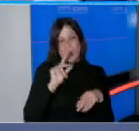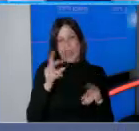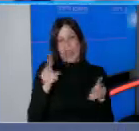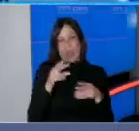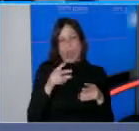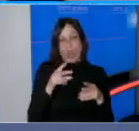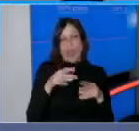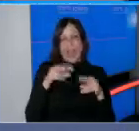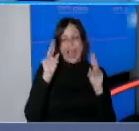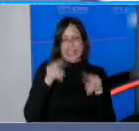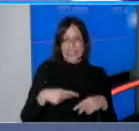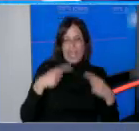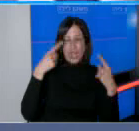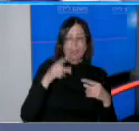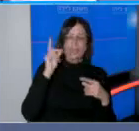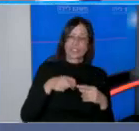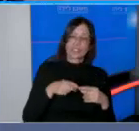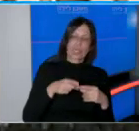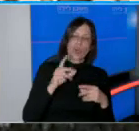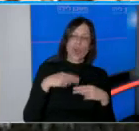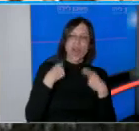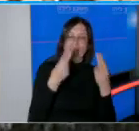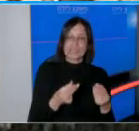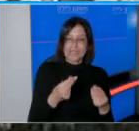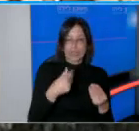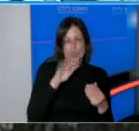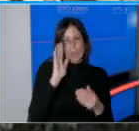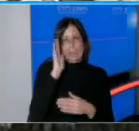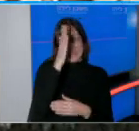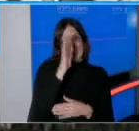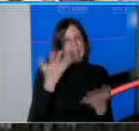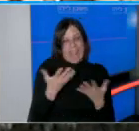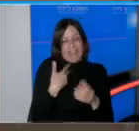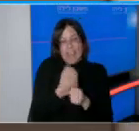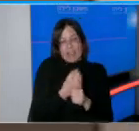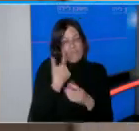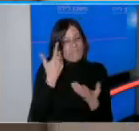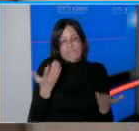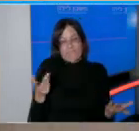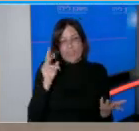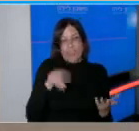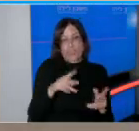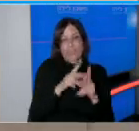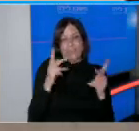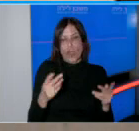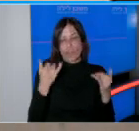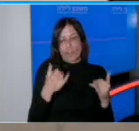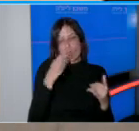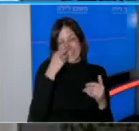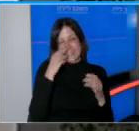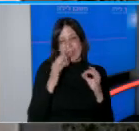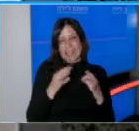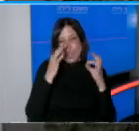להחזיר היום, יצטרכו להחזיר עוד יותר בעתיד, איך הם יעשו את זה, אני חושב שלאף אחד יש פתרון כרגע, מנסים לדחות את